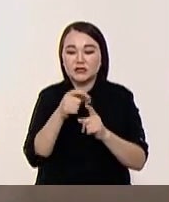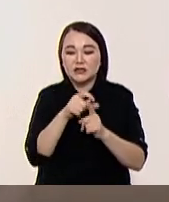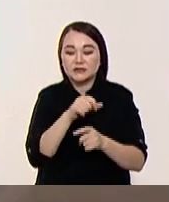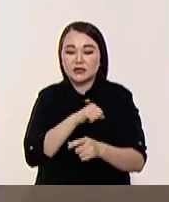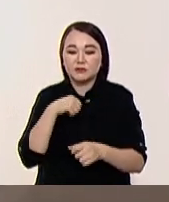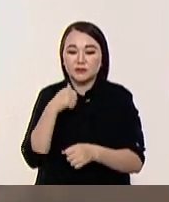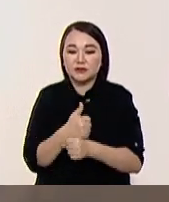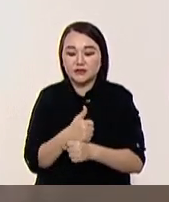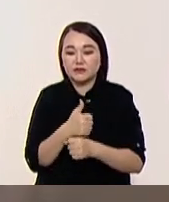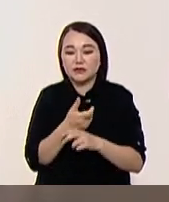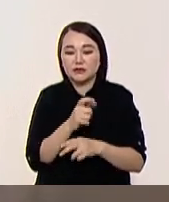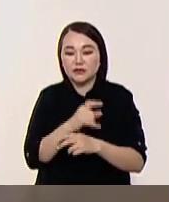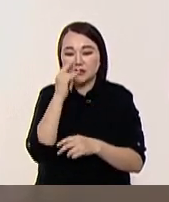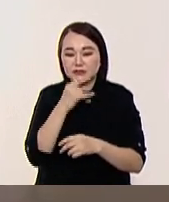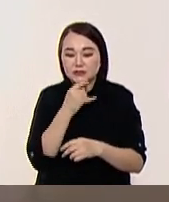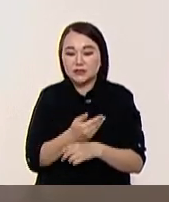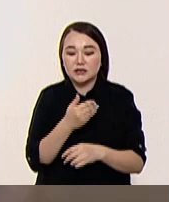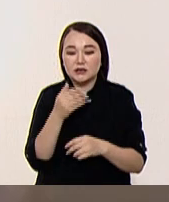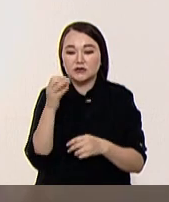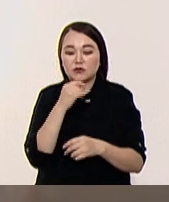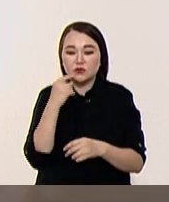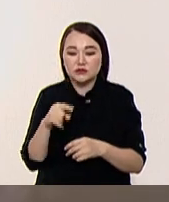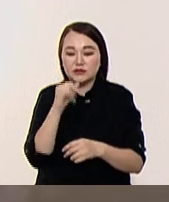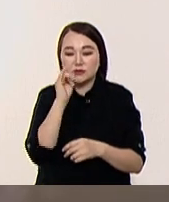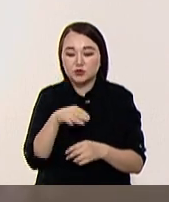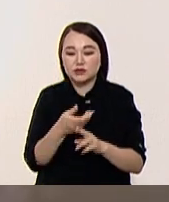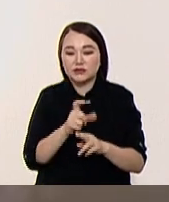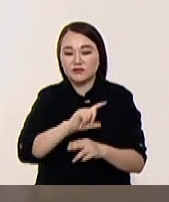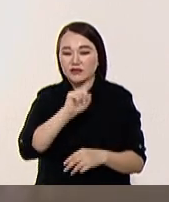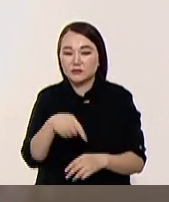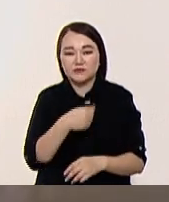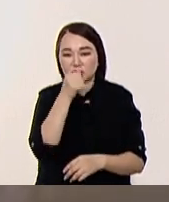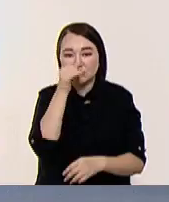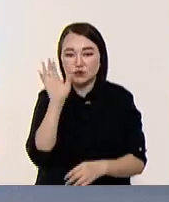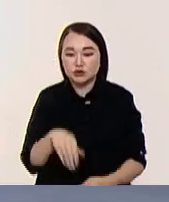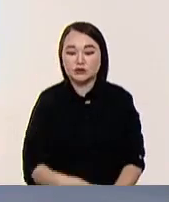главным национальным интересам Казахстана, поэтому требовать Россия этого не может.